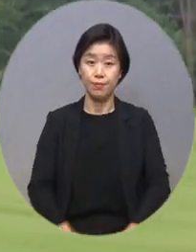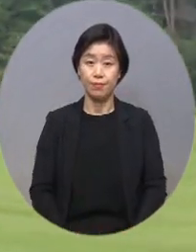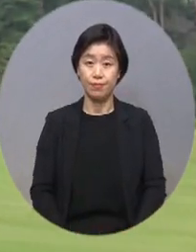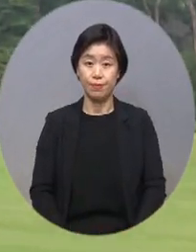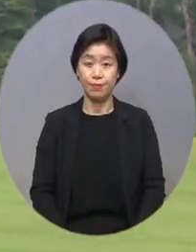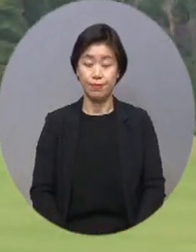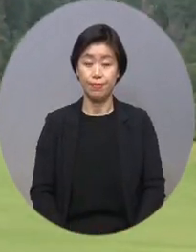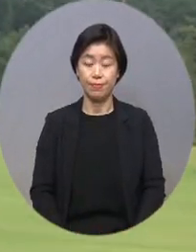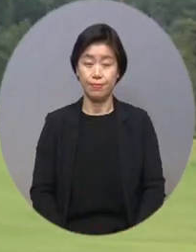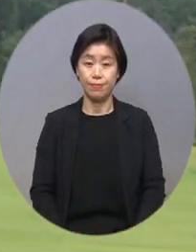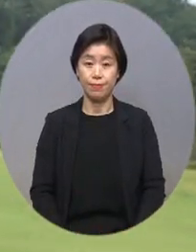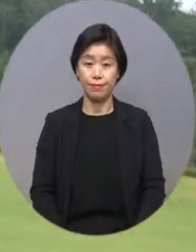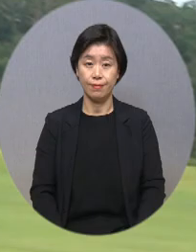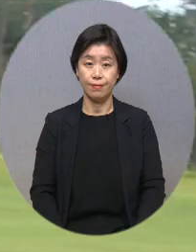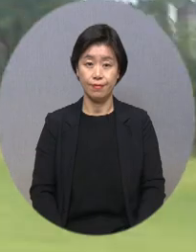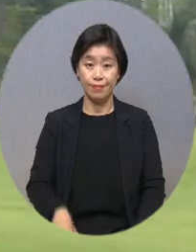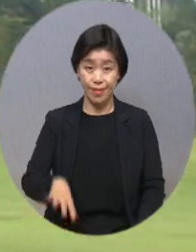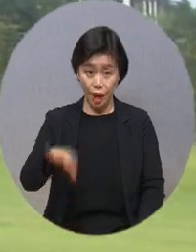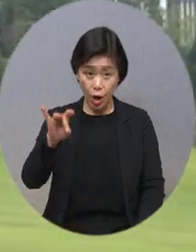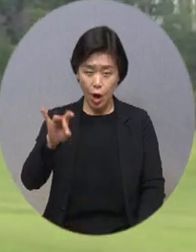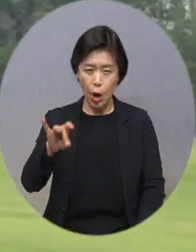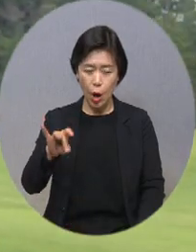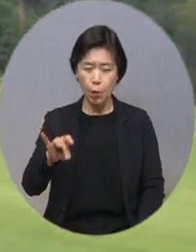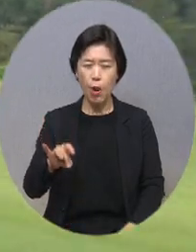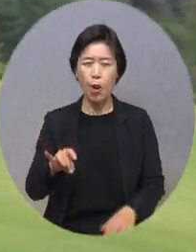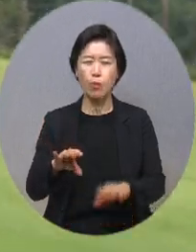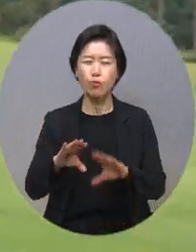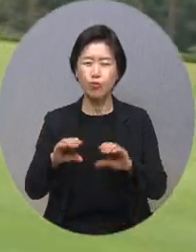처음에는 달래서.